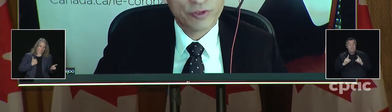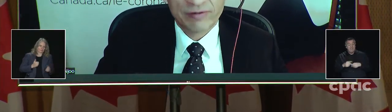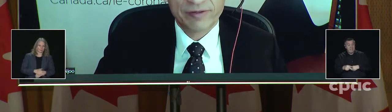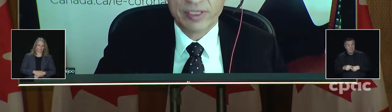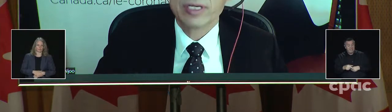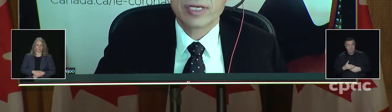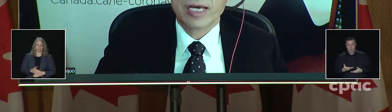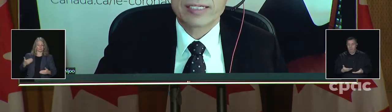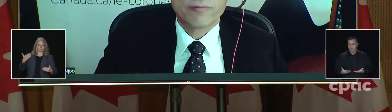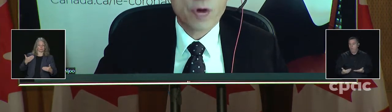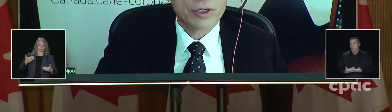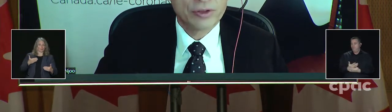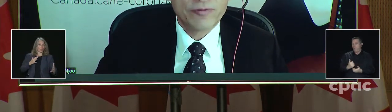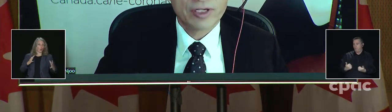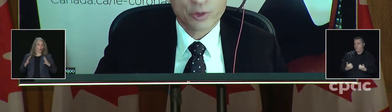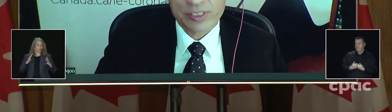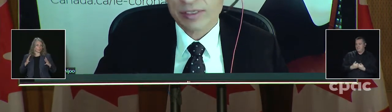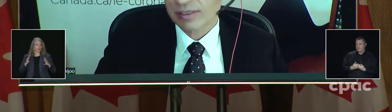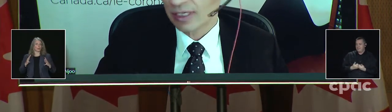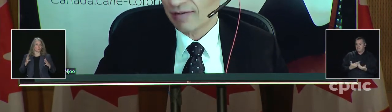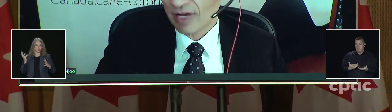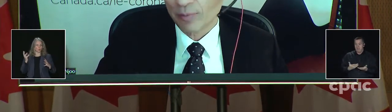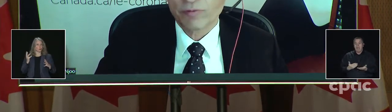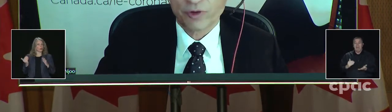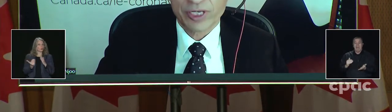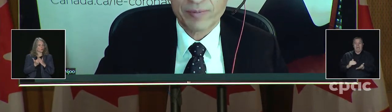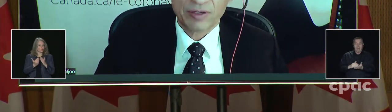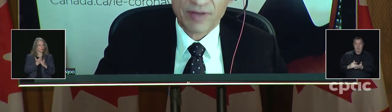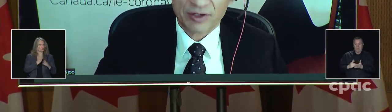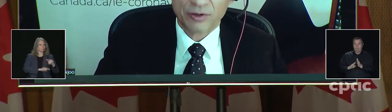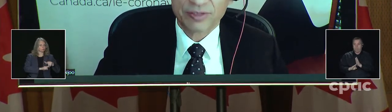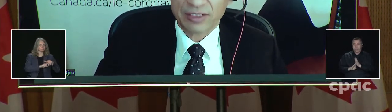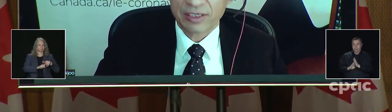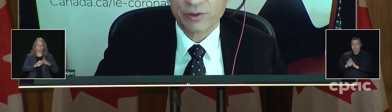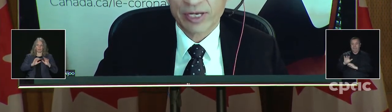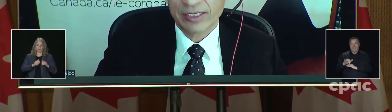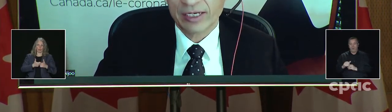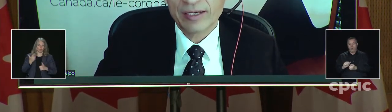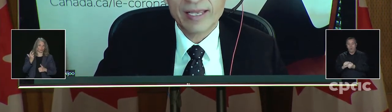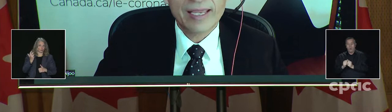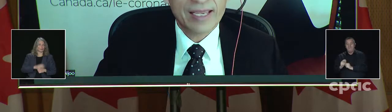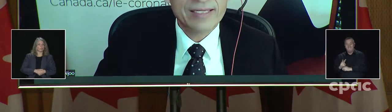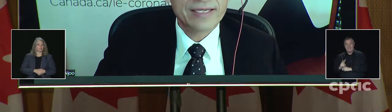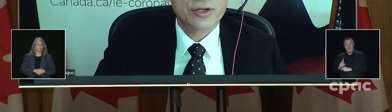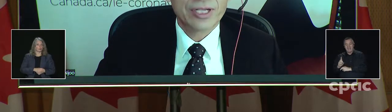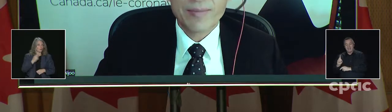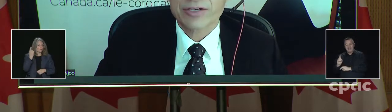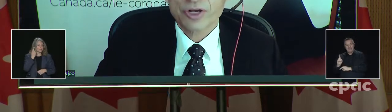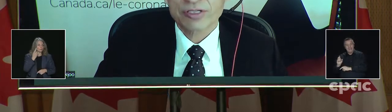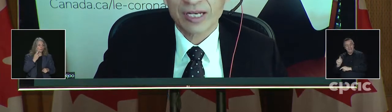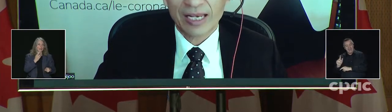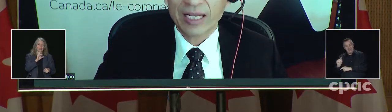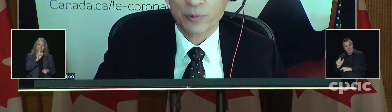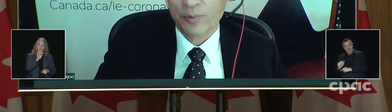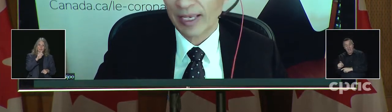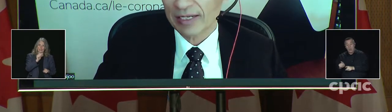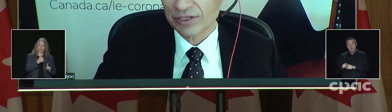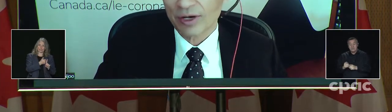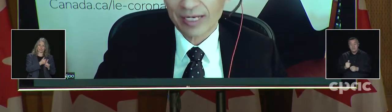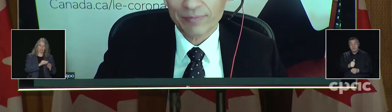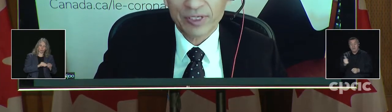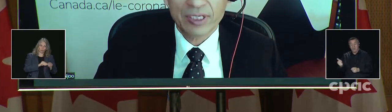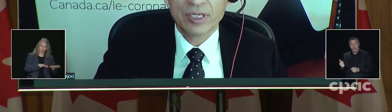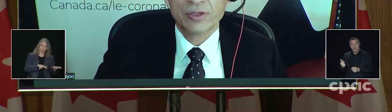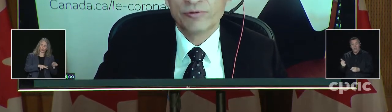nouveaux défis, à savoir une nouvelle croissance de la vague provoquée par le variant Delta au Canada, ainsi que l'émergence et la